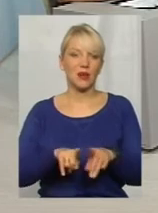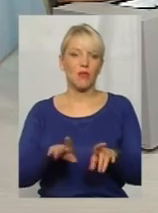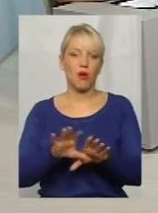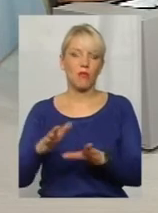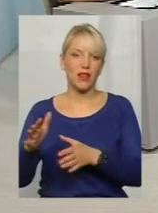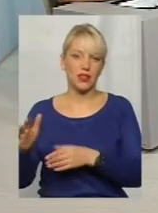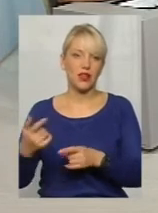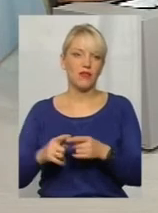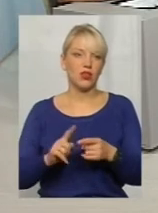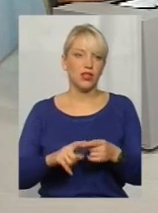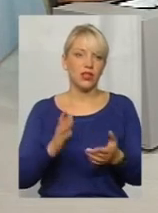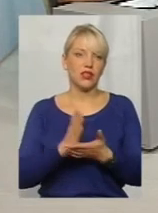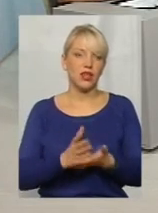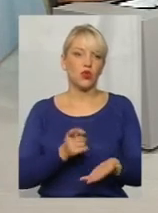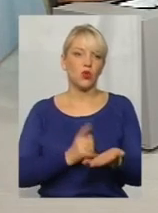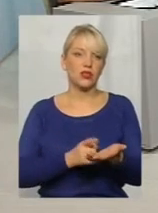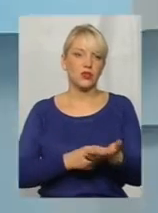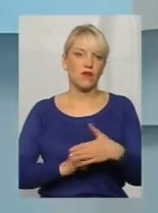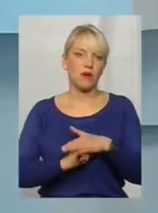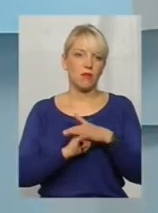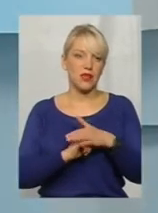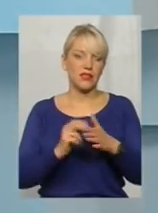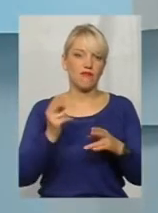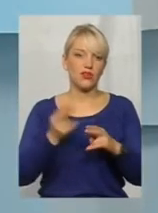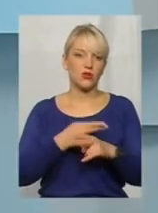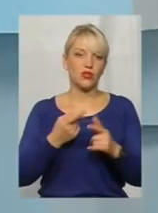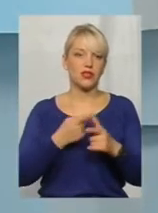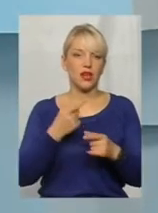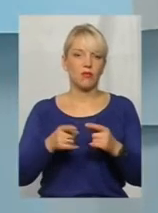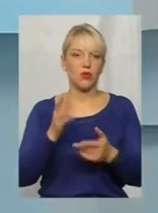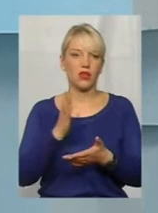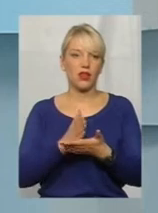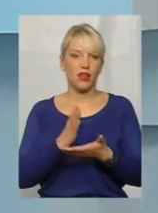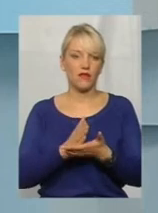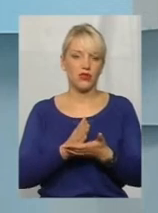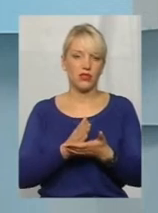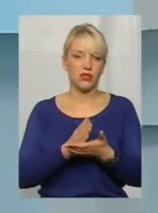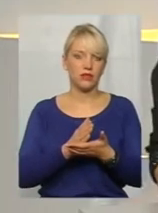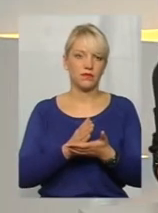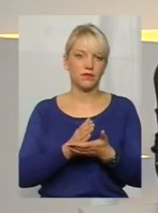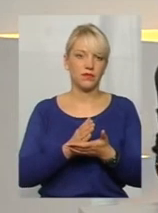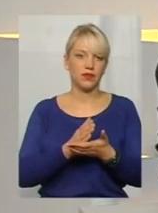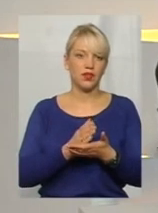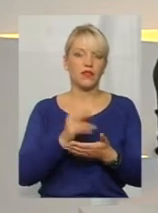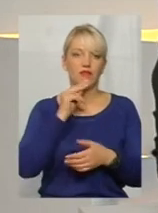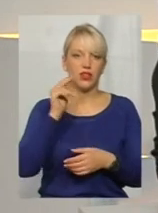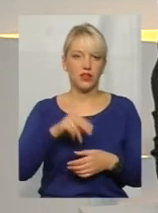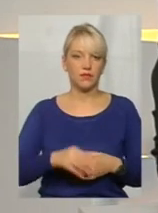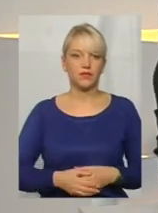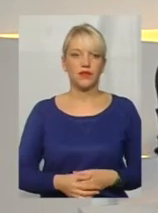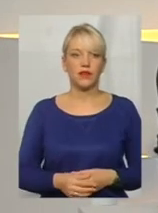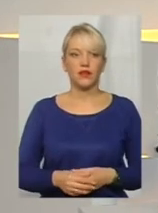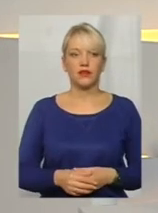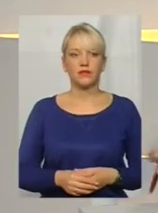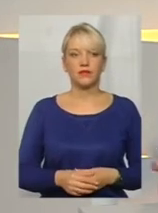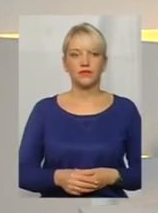вони складають доказову базу відсутності або наявності вини медичних працівників. Дякую. Пані Наталі, у